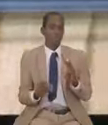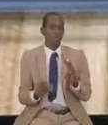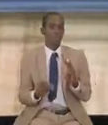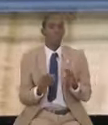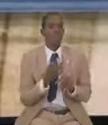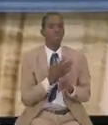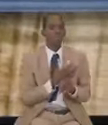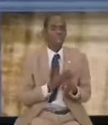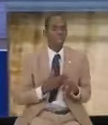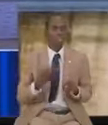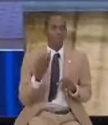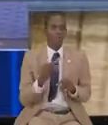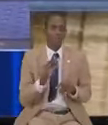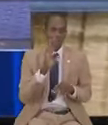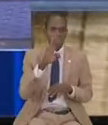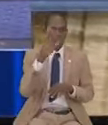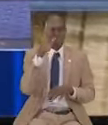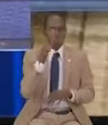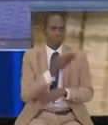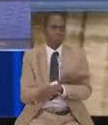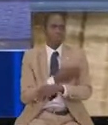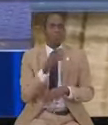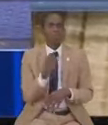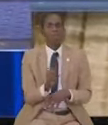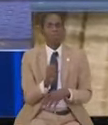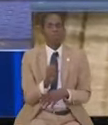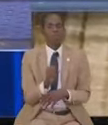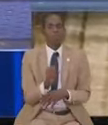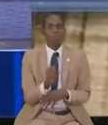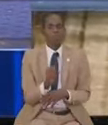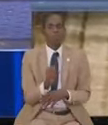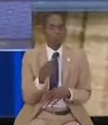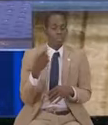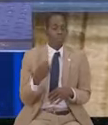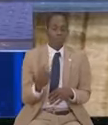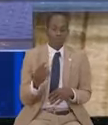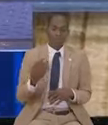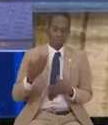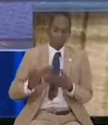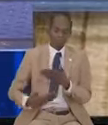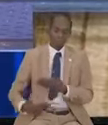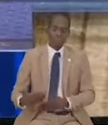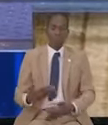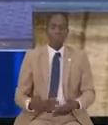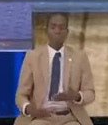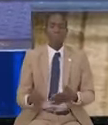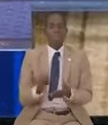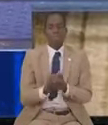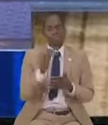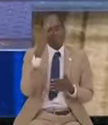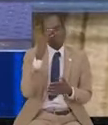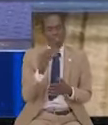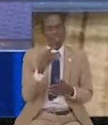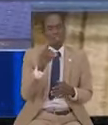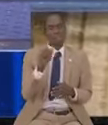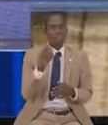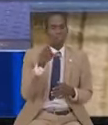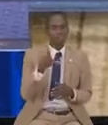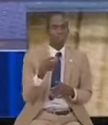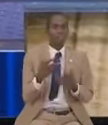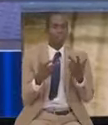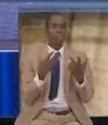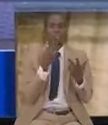et l'on prendra de tes fils les descendante c'est ainsi Daniel Sadra mais Saka benega